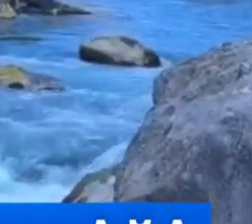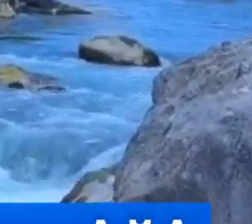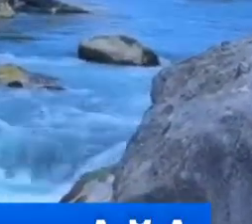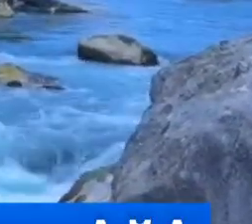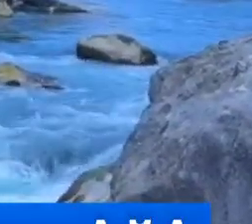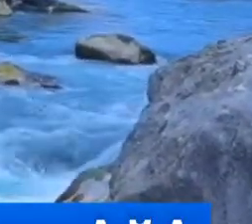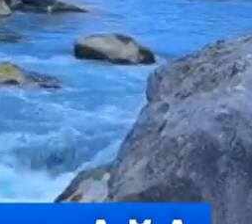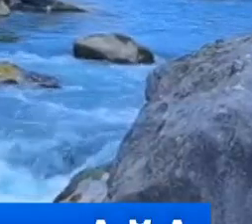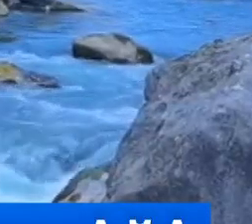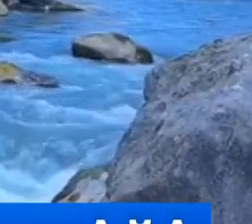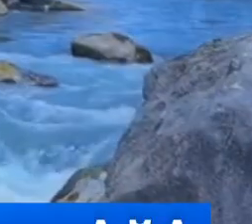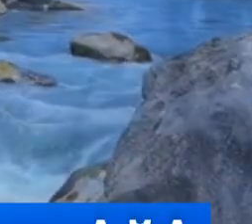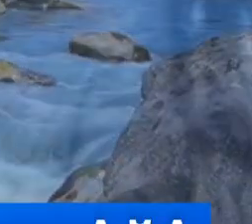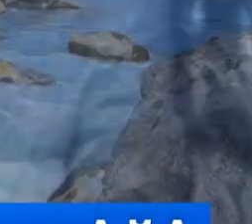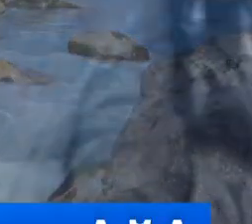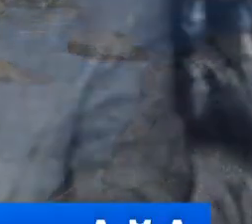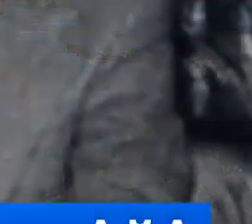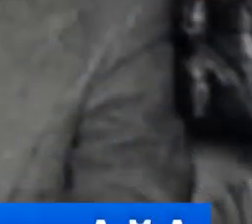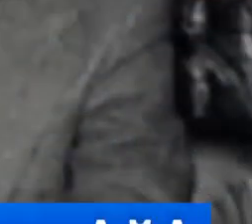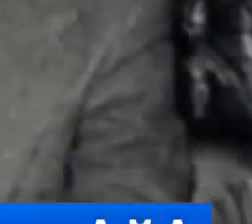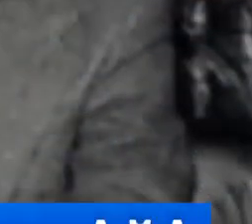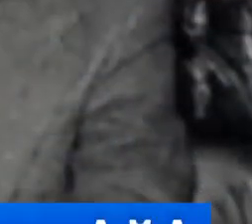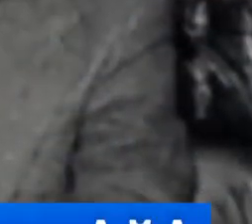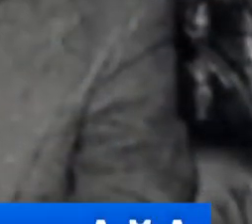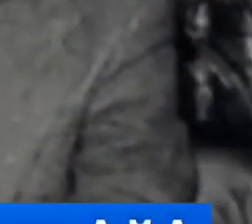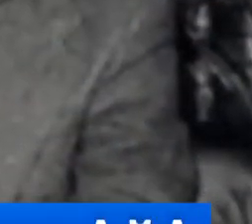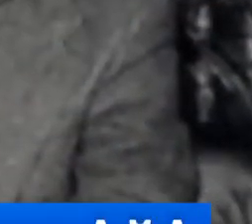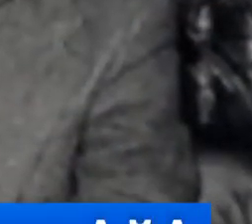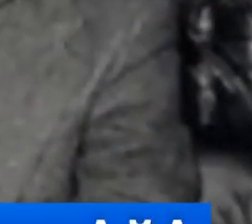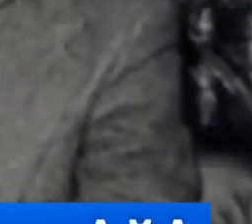dönüşür ve Gül bu felsefesi yaprağı makarna bırak